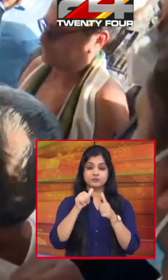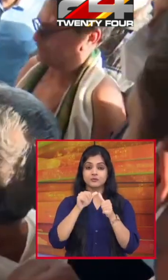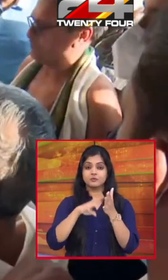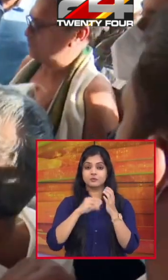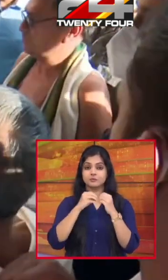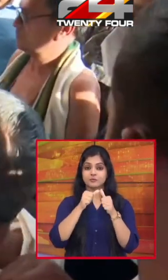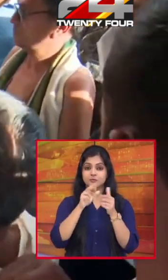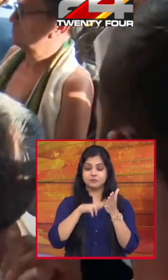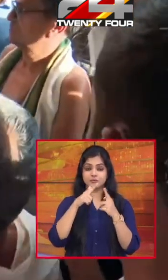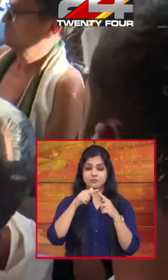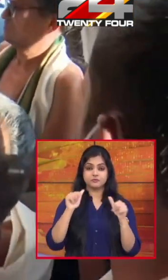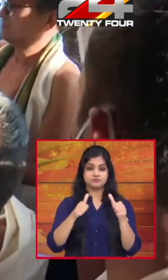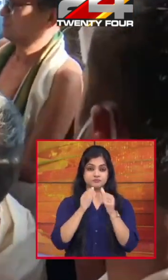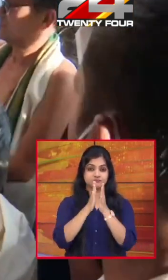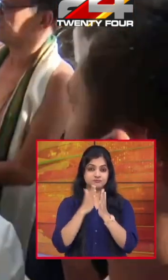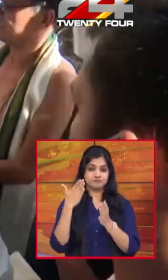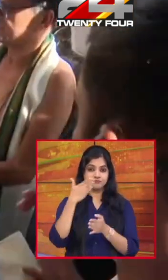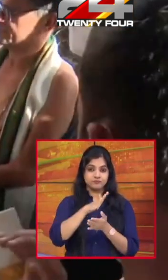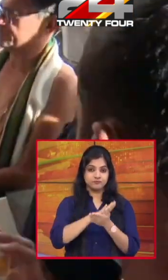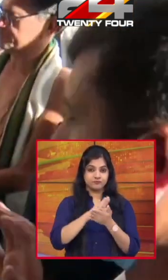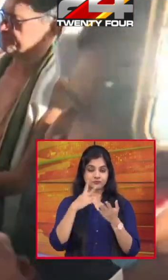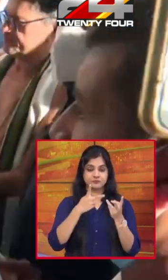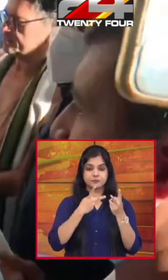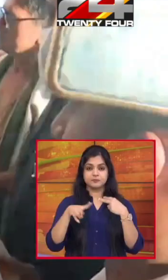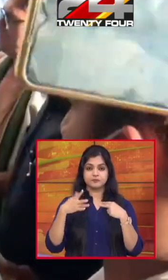മടങ്ങിയത്. അദ്ദേഹത്തിന്